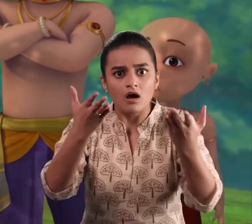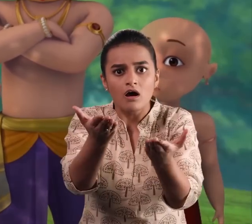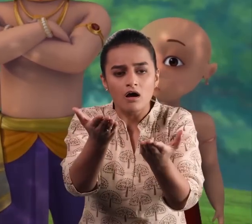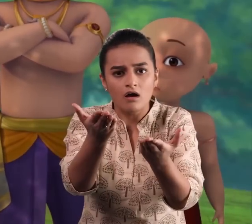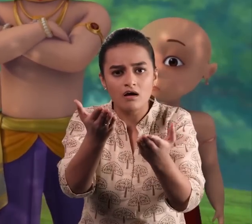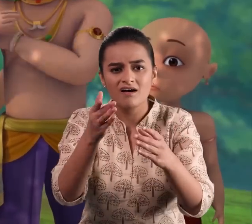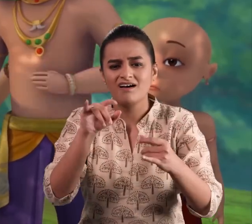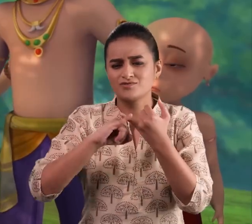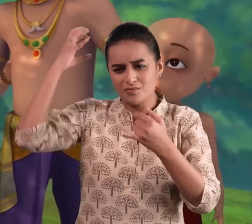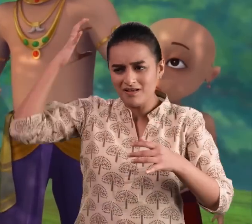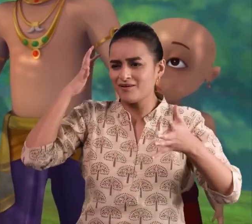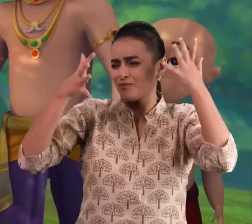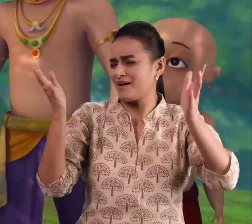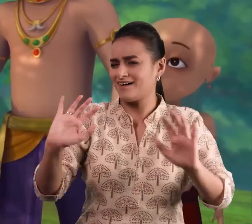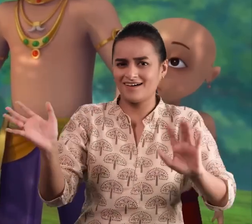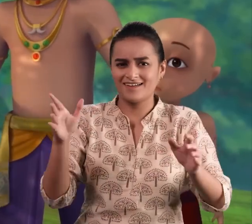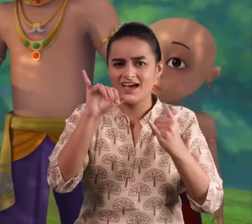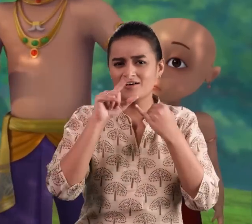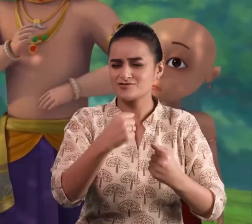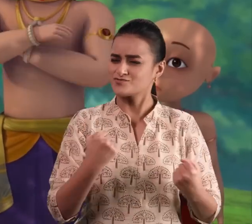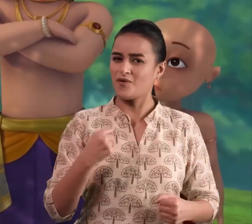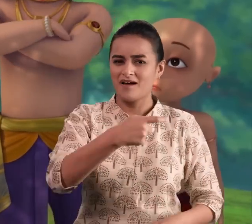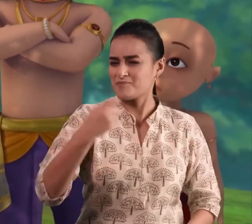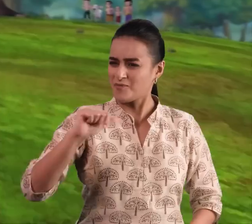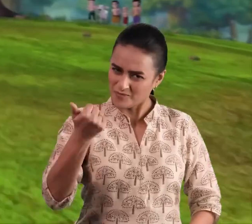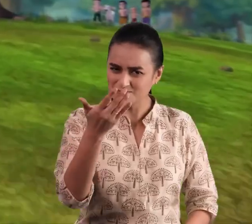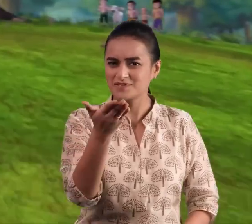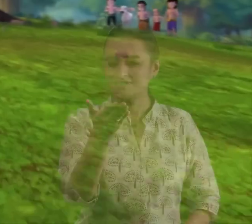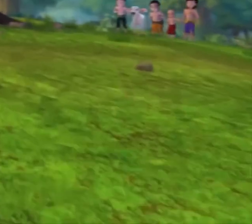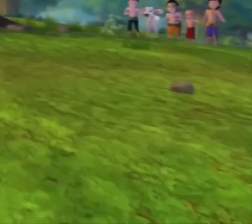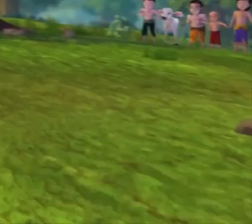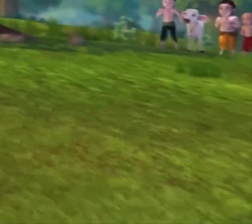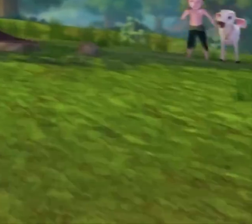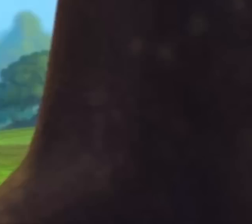राक्षस लगता है। चिंता मत करो सुबाला, कृष्णा उसे संभाल सकता है।